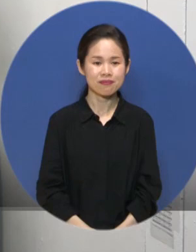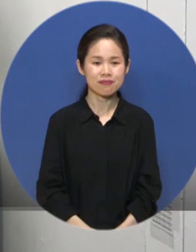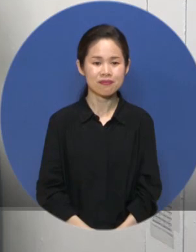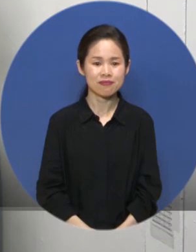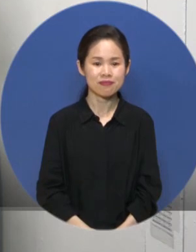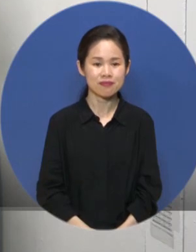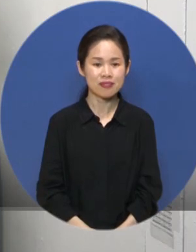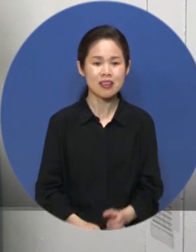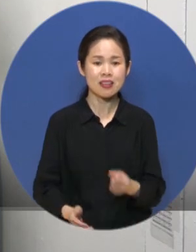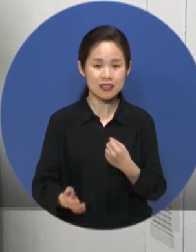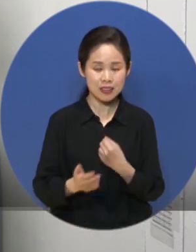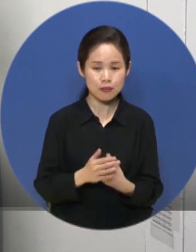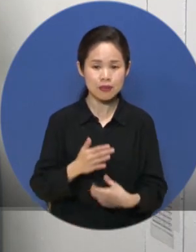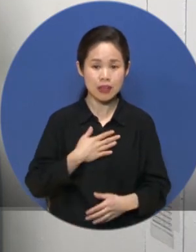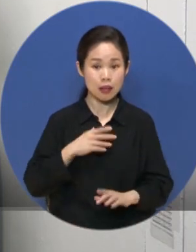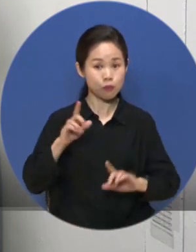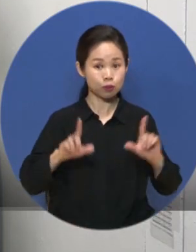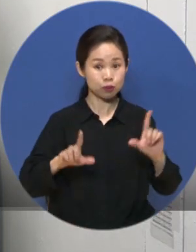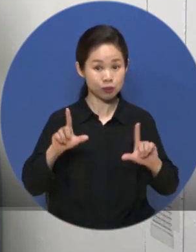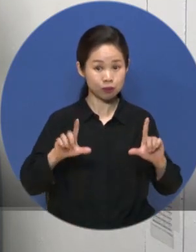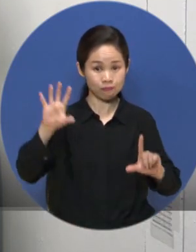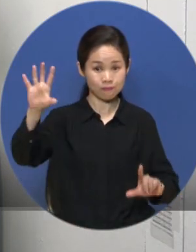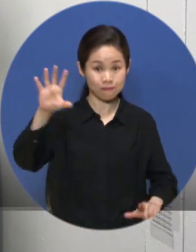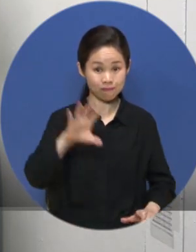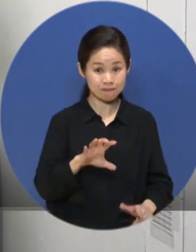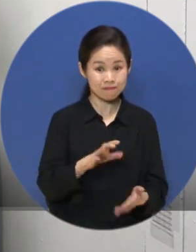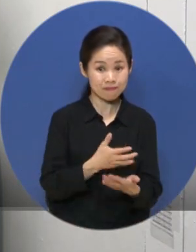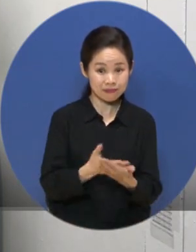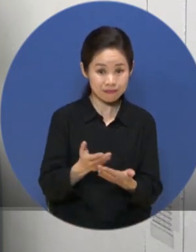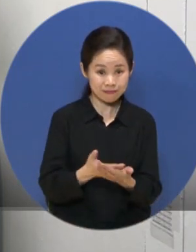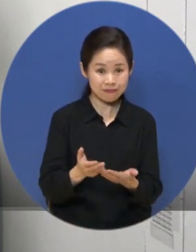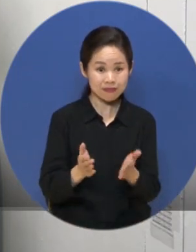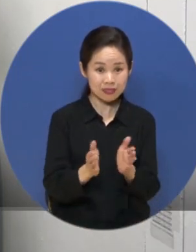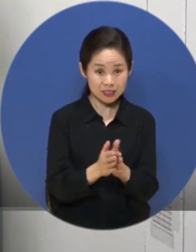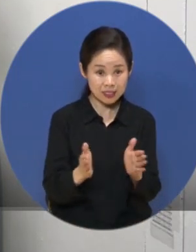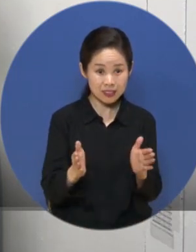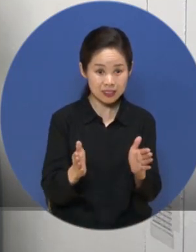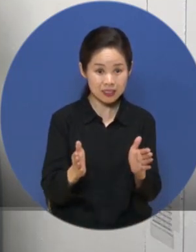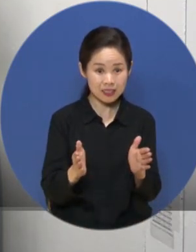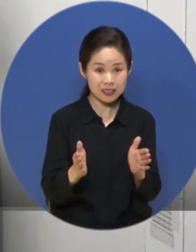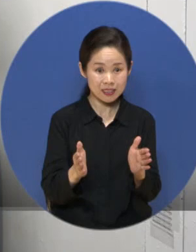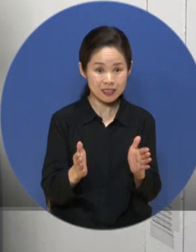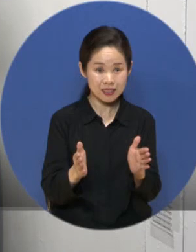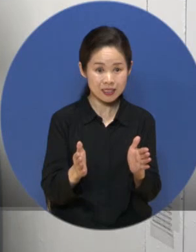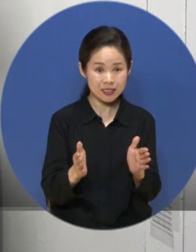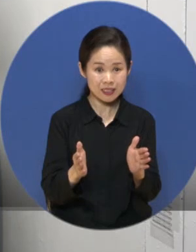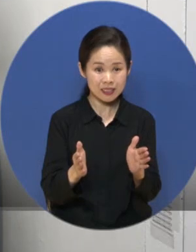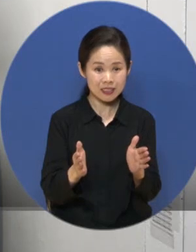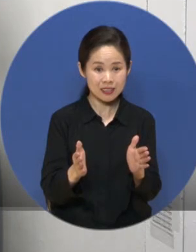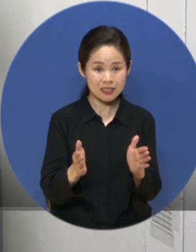그래서 자화상을 그리기 시작했고,